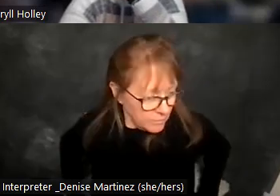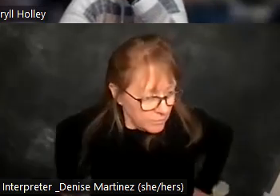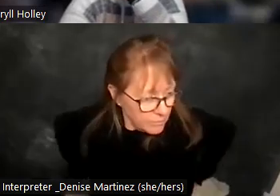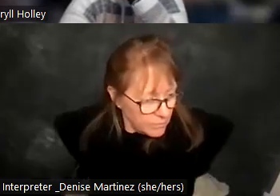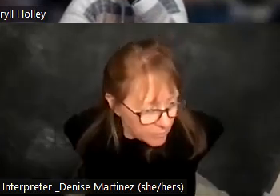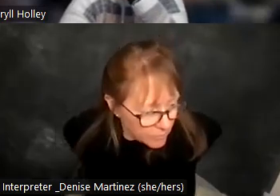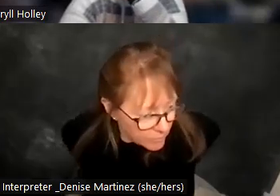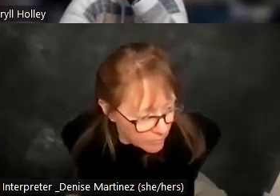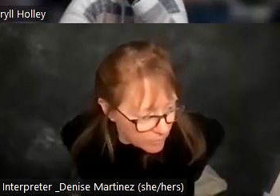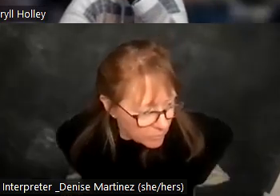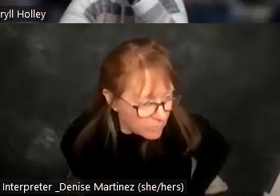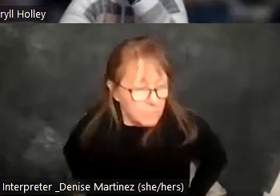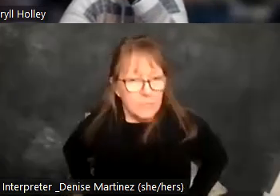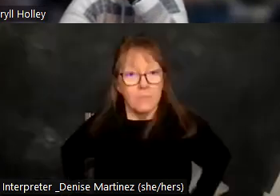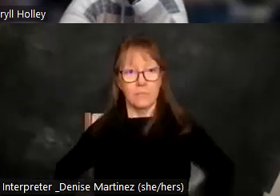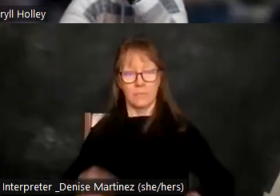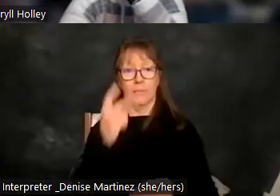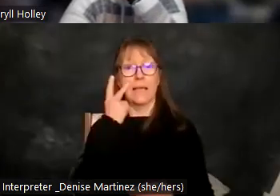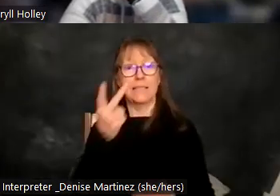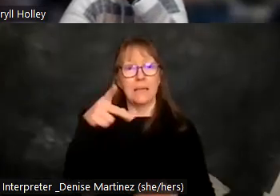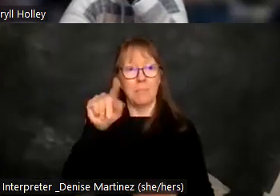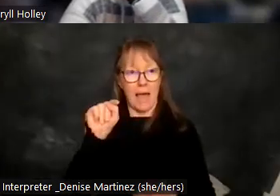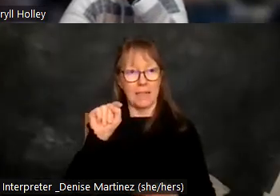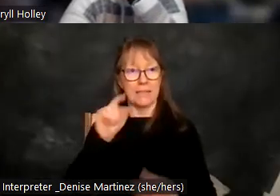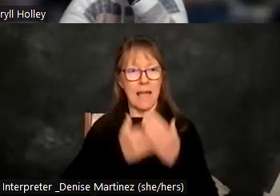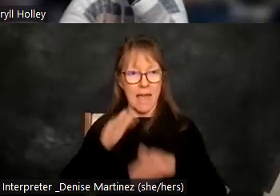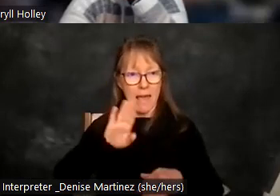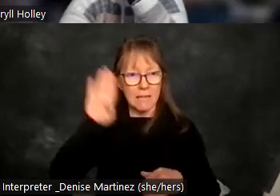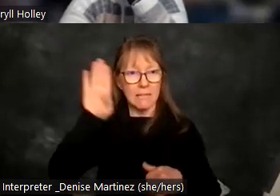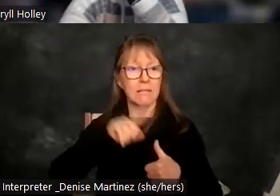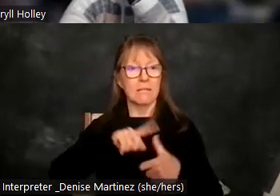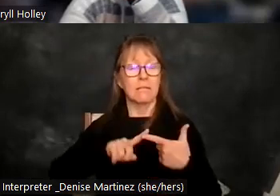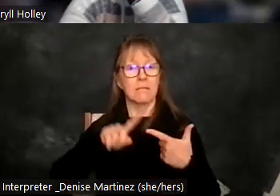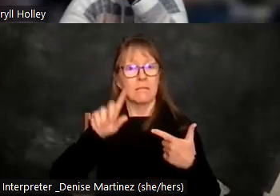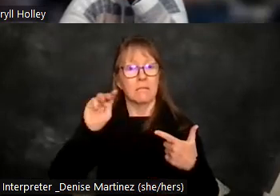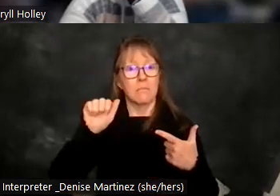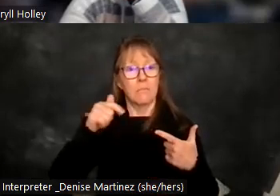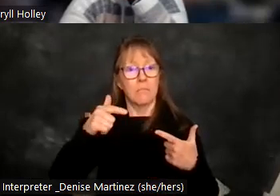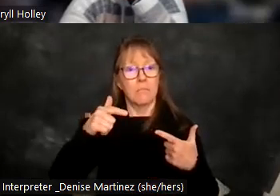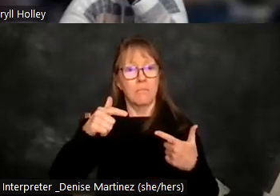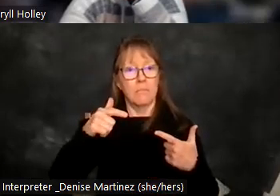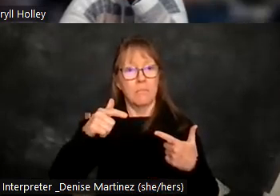I see Pat's hand is up and then Marcos after. Patricia Levermel avec Marcos Levermel tout.